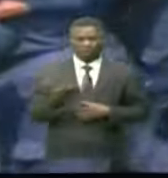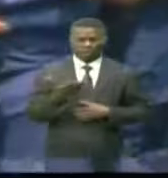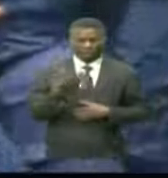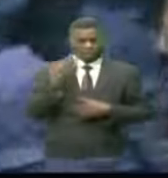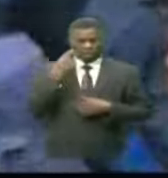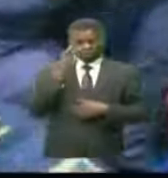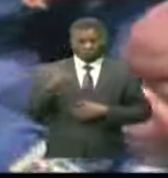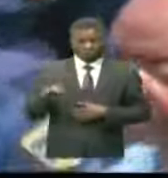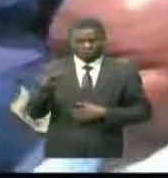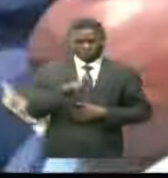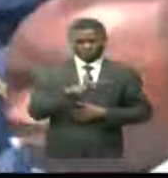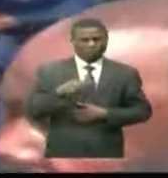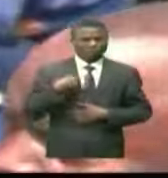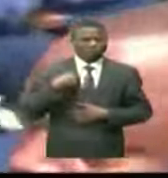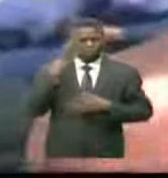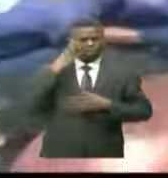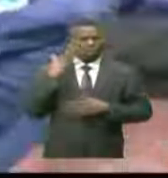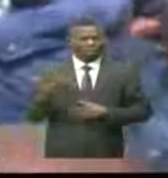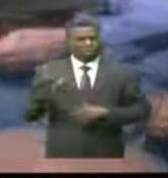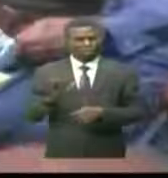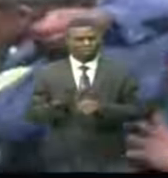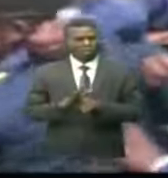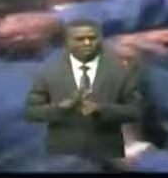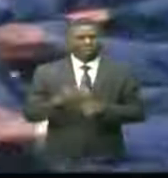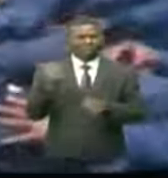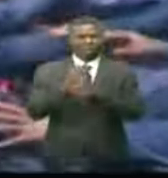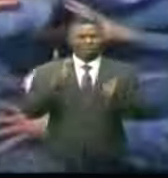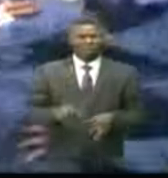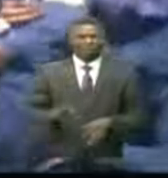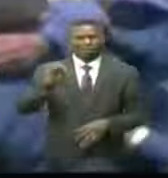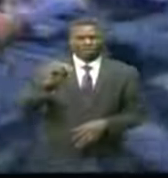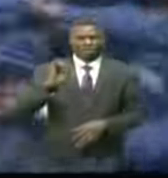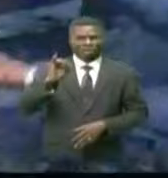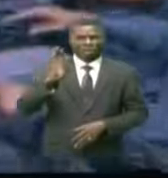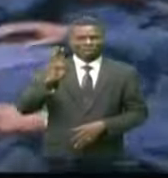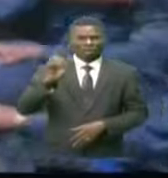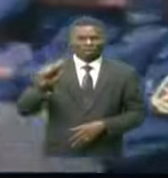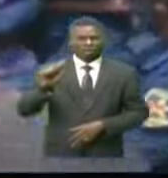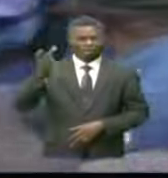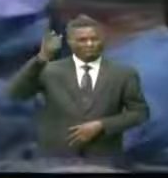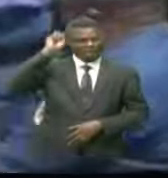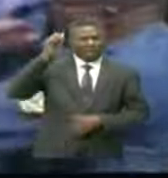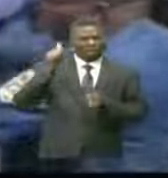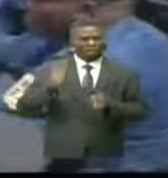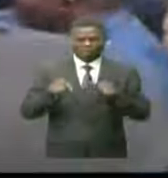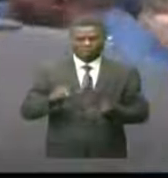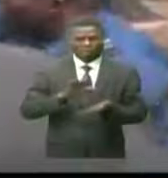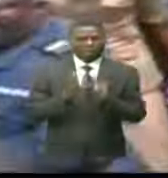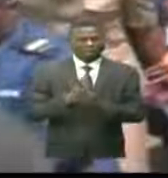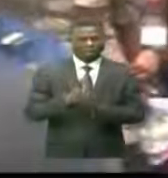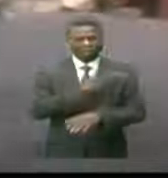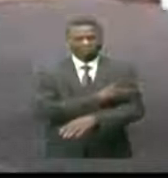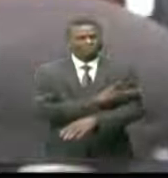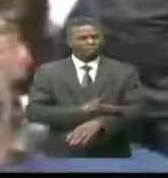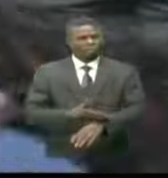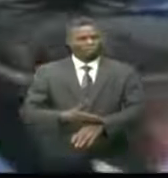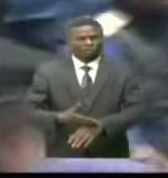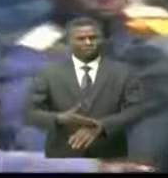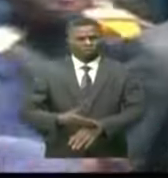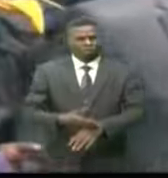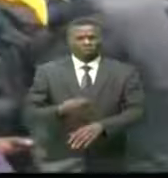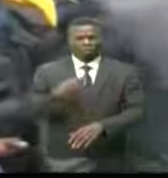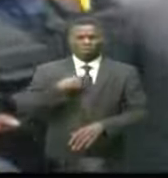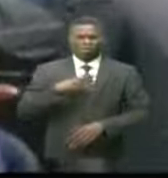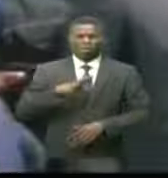vois, les agents de la MIBA, hier enviés, mais aujourd'hui j'ai des difficultés même